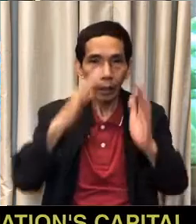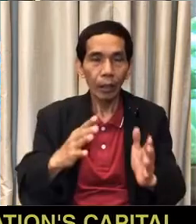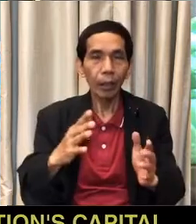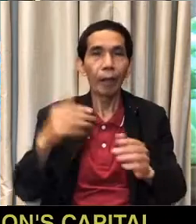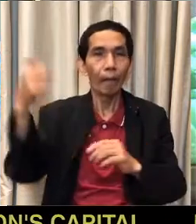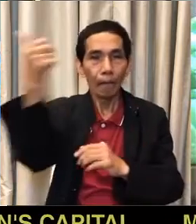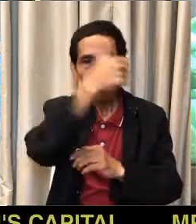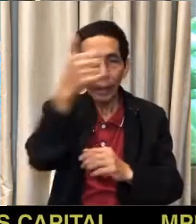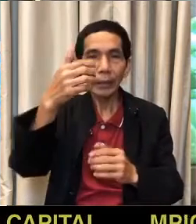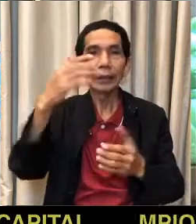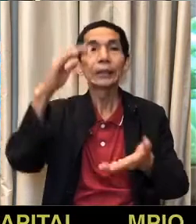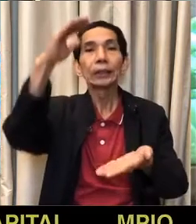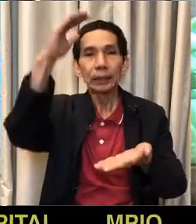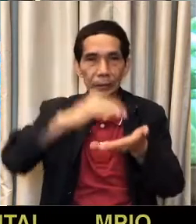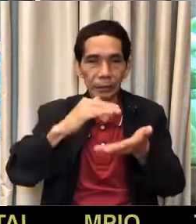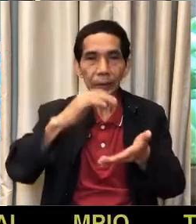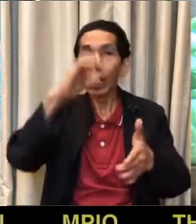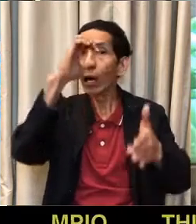Fair Discount Act.